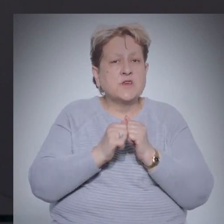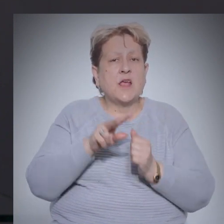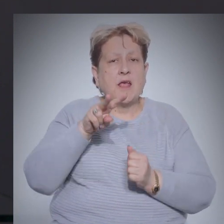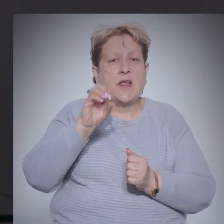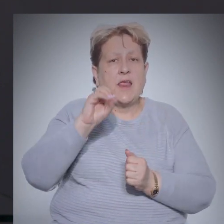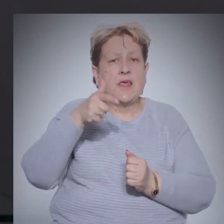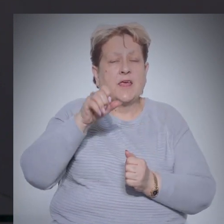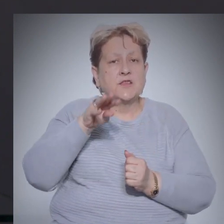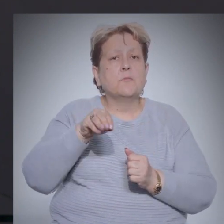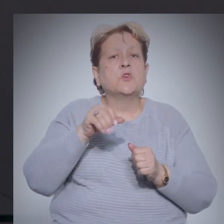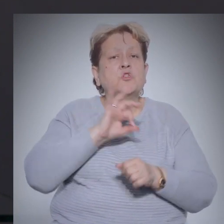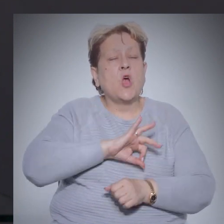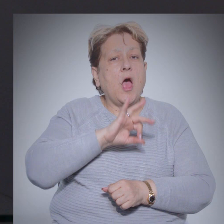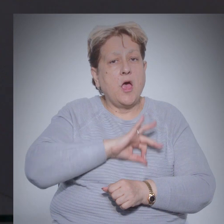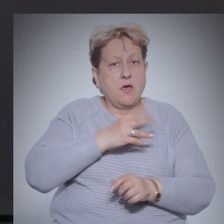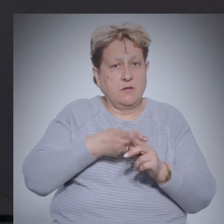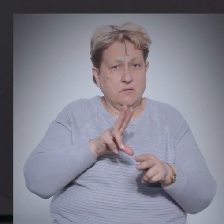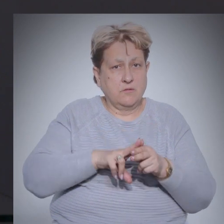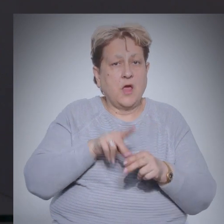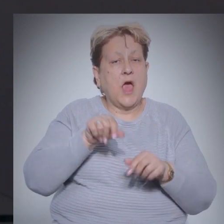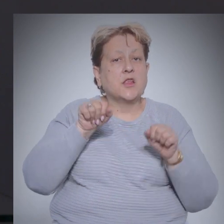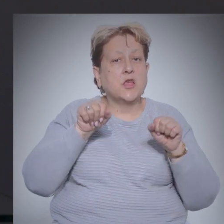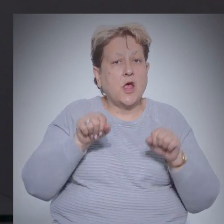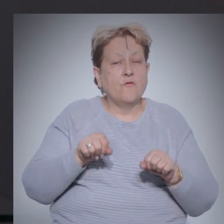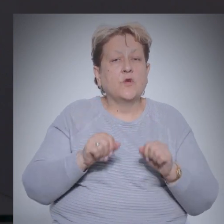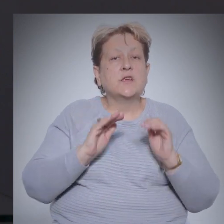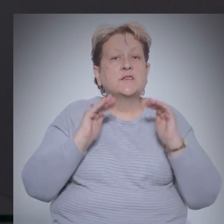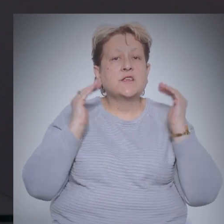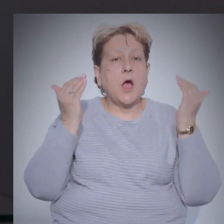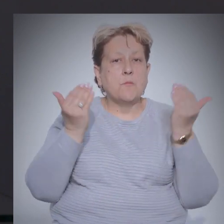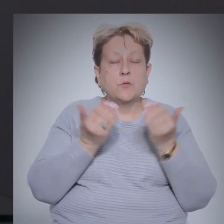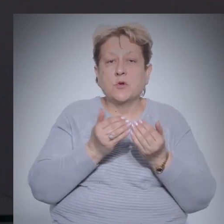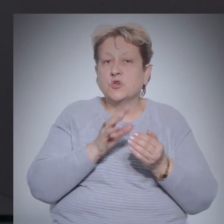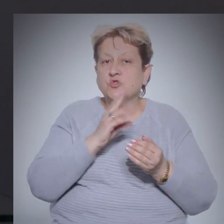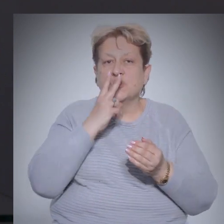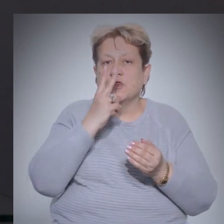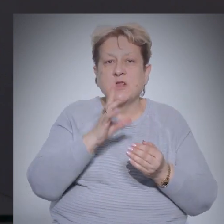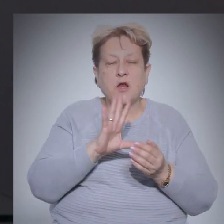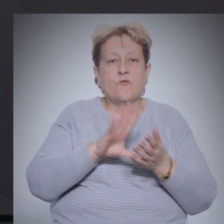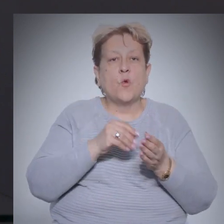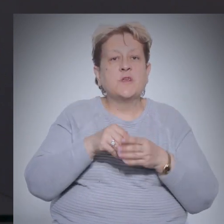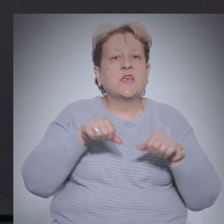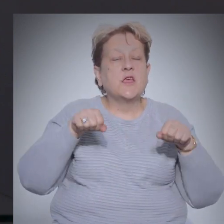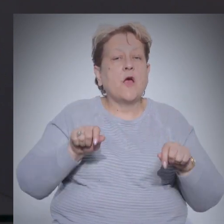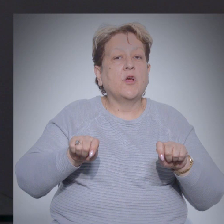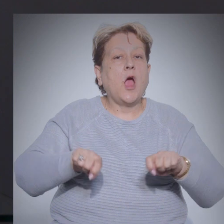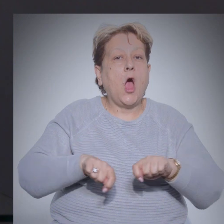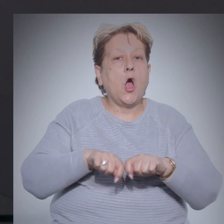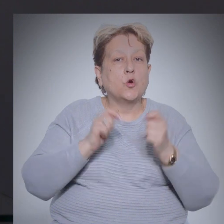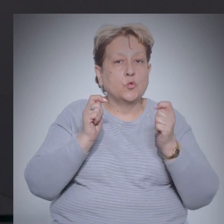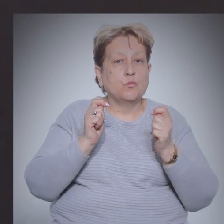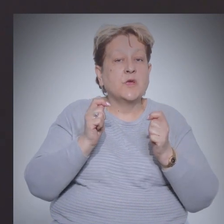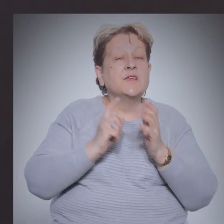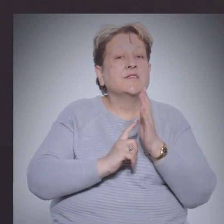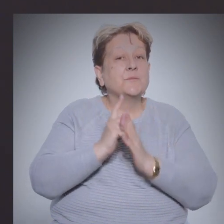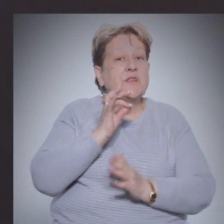են, երկրոր լեգիցիմ այլ շահեր, որպեսի այդ իրավունքի սամանապակումը չը դիտարգվի որպես իրավունքի